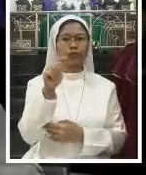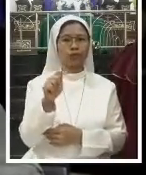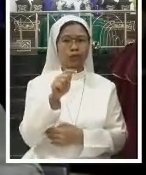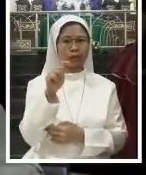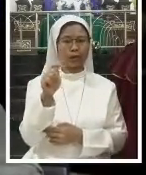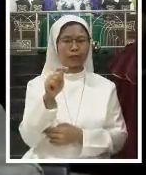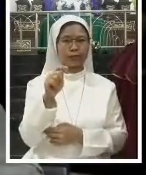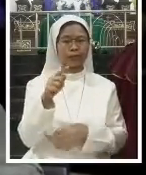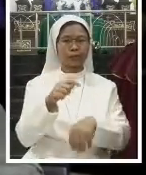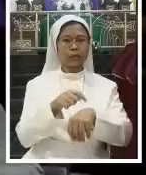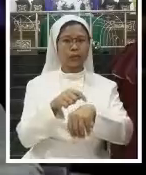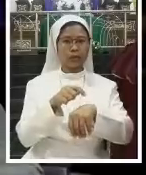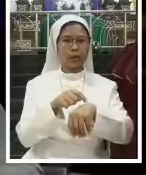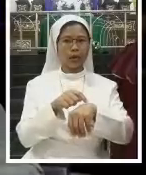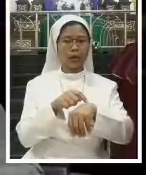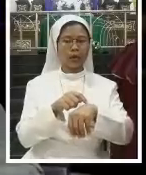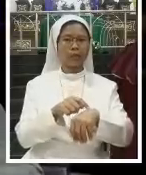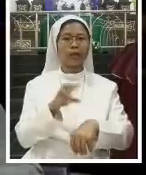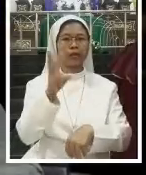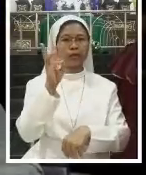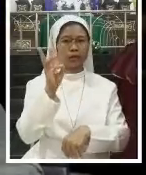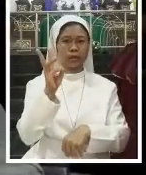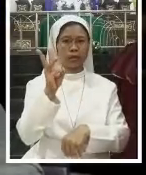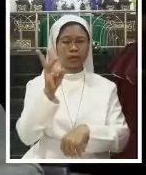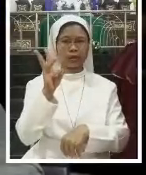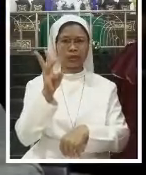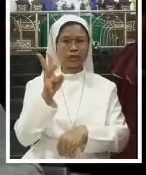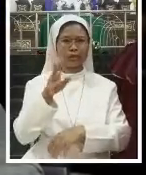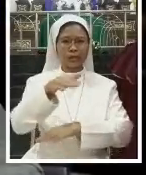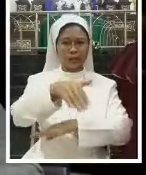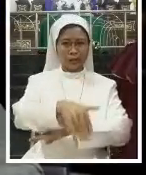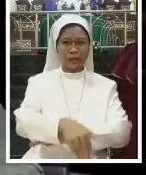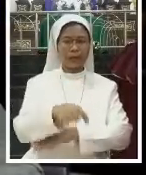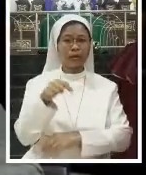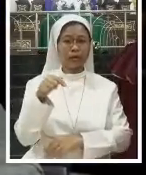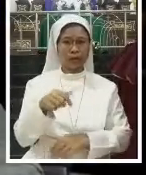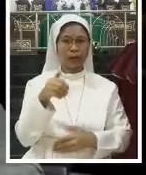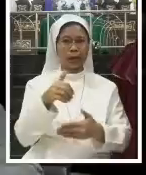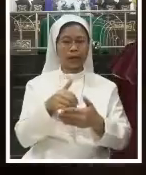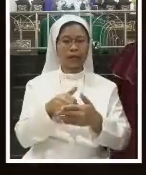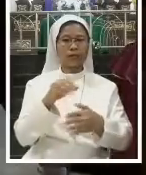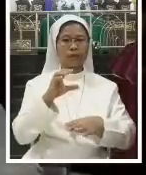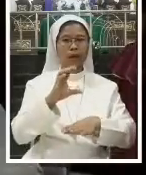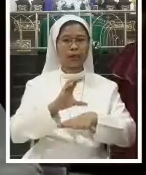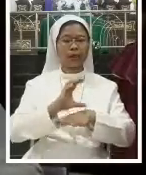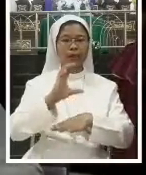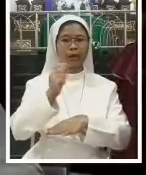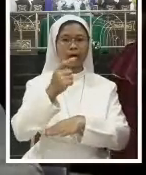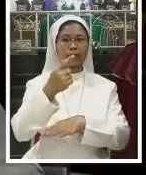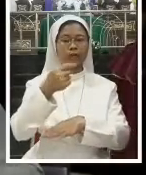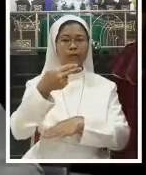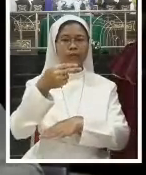sa oras na 6:00 ng banggi digdi sa laog kan sa tong katedral.